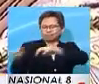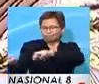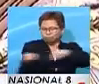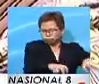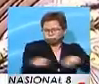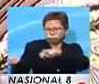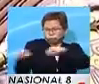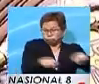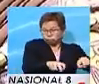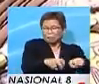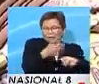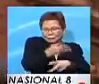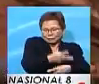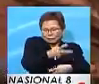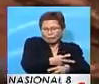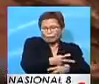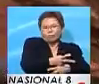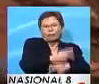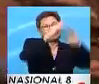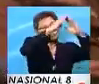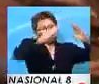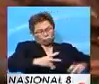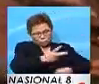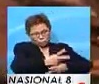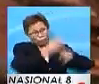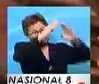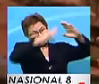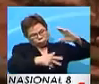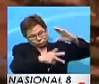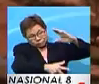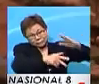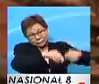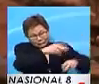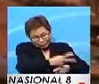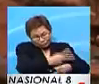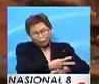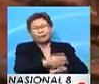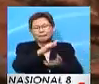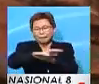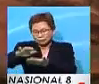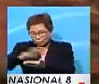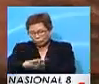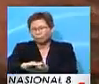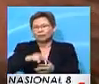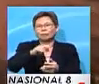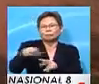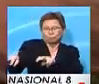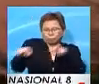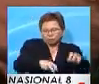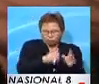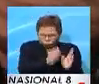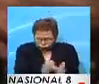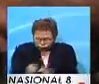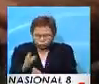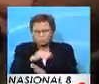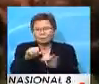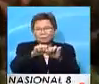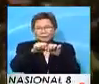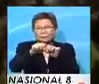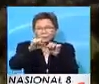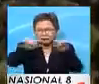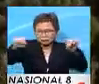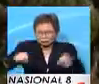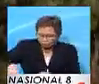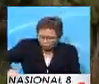bagi stok simpanan boksit berbumbung dua tempat saringan pembersihan kaedah pemunggahan teratur dan sistem saliran